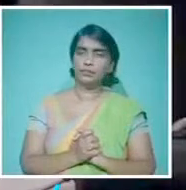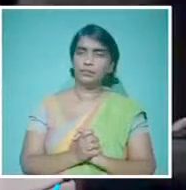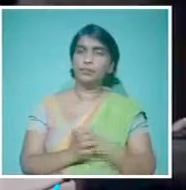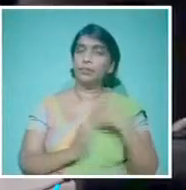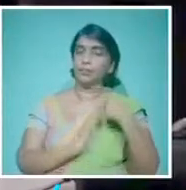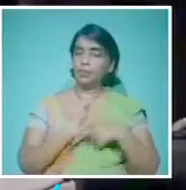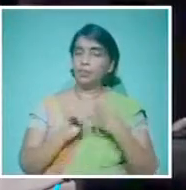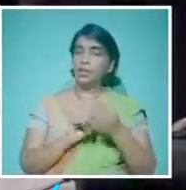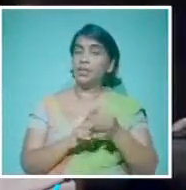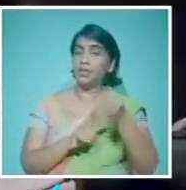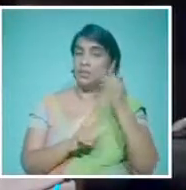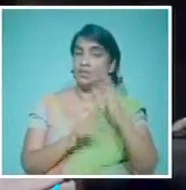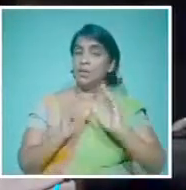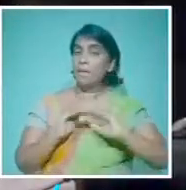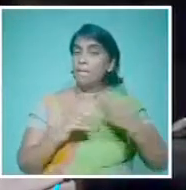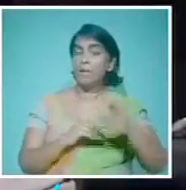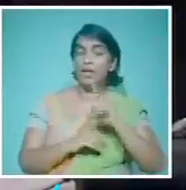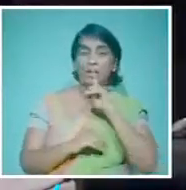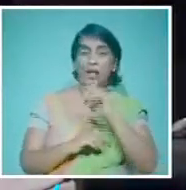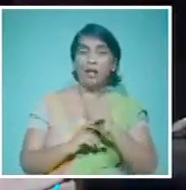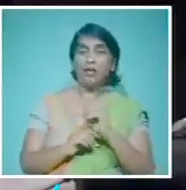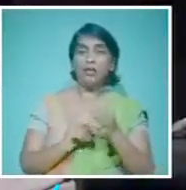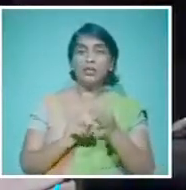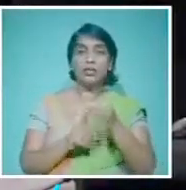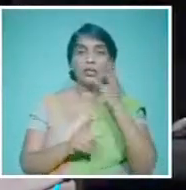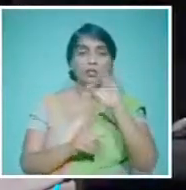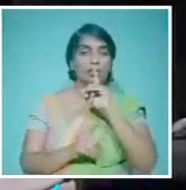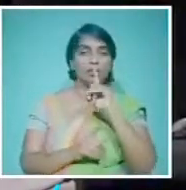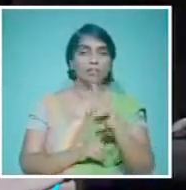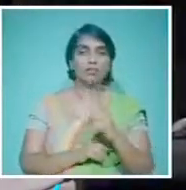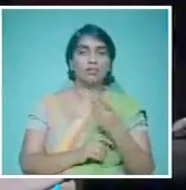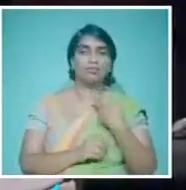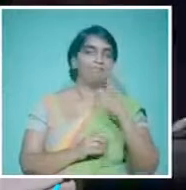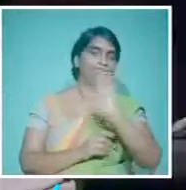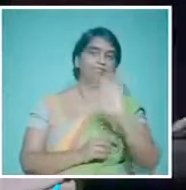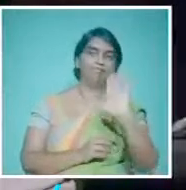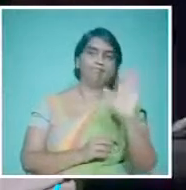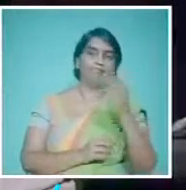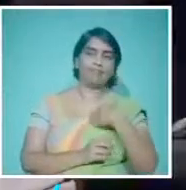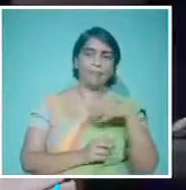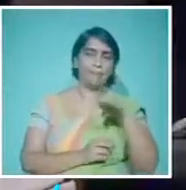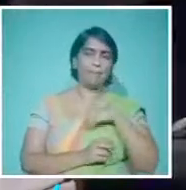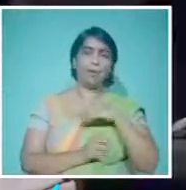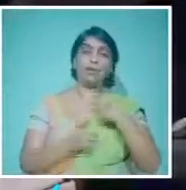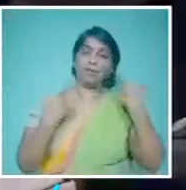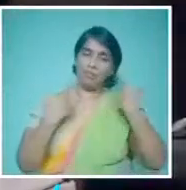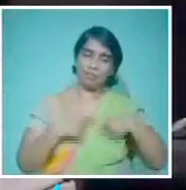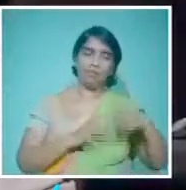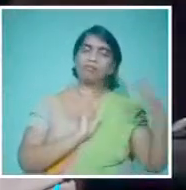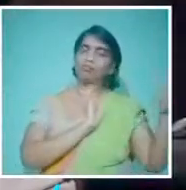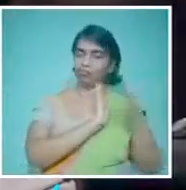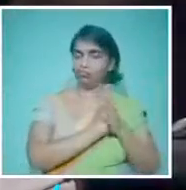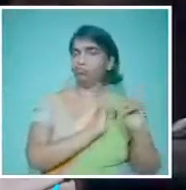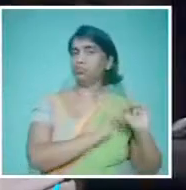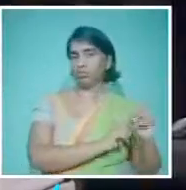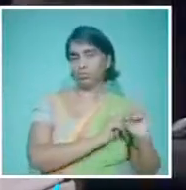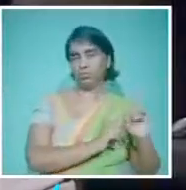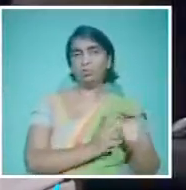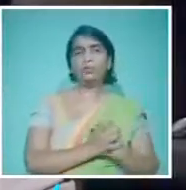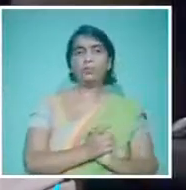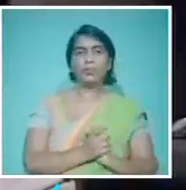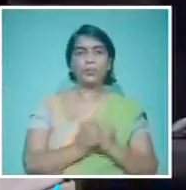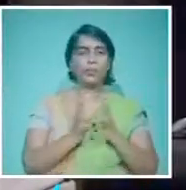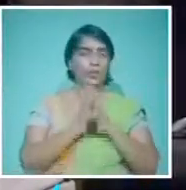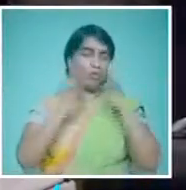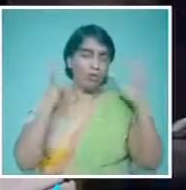රටේ ජනාධිපතිවරයා ඊට පස්සේ මොකද්ද කරන්නේ අර සභාපතිවරු කියනවා අපි එකඟ නැහැ අපි මහින්ද මහත්තයව දාලා එන්නේ නැහැ